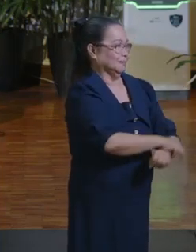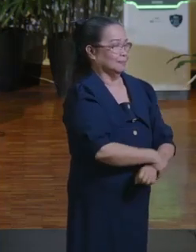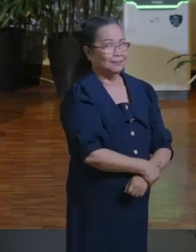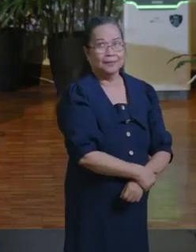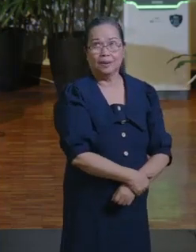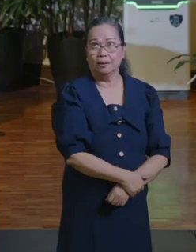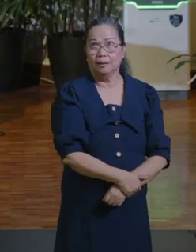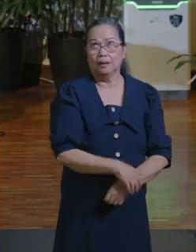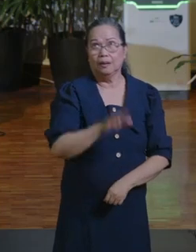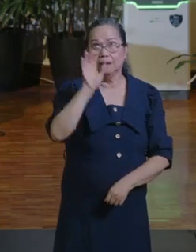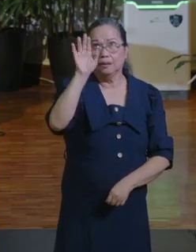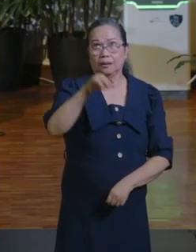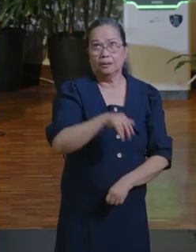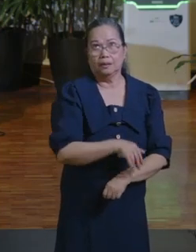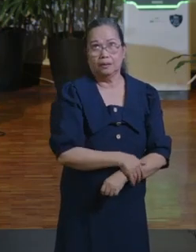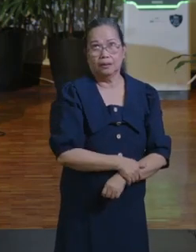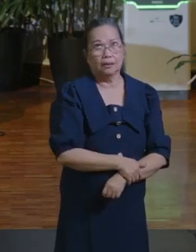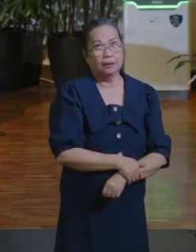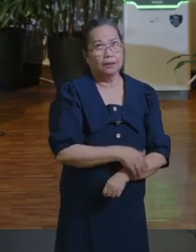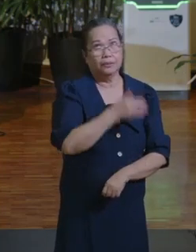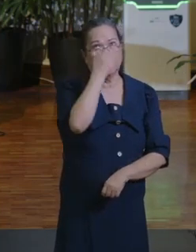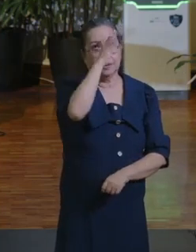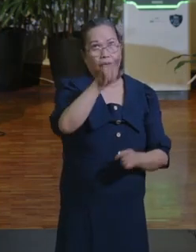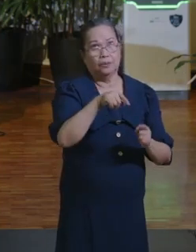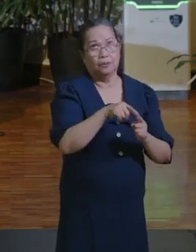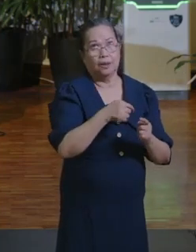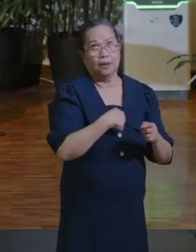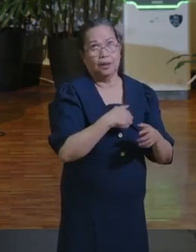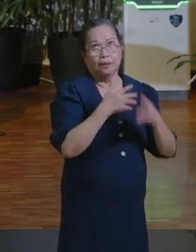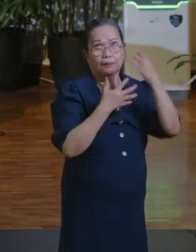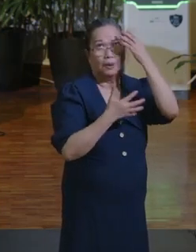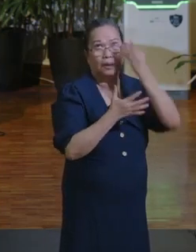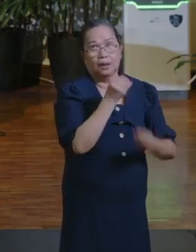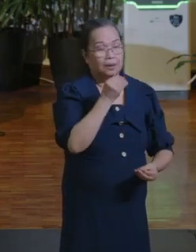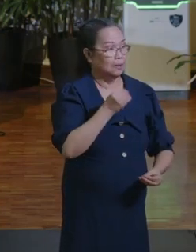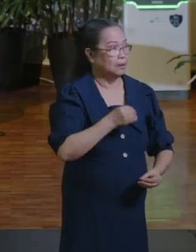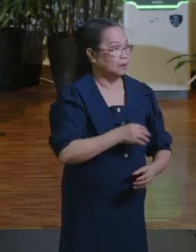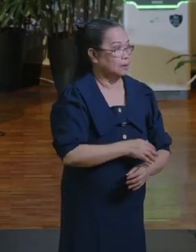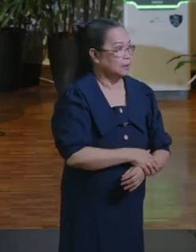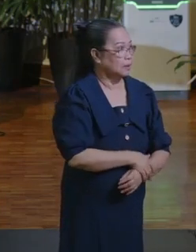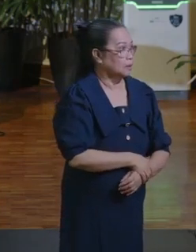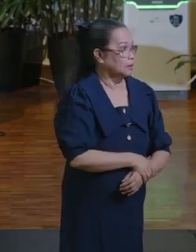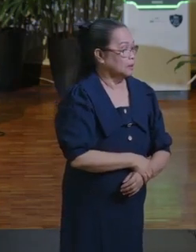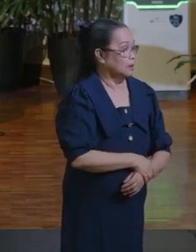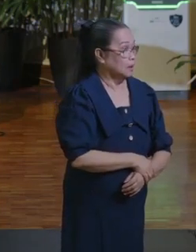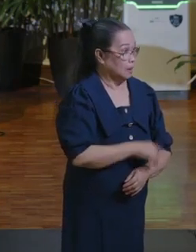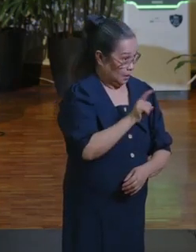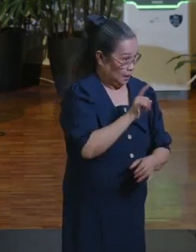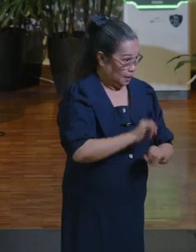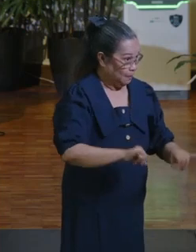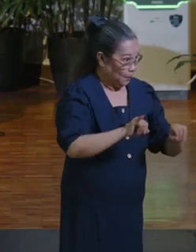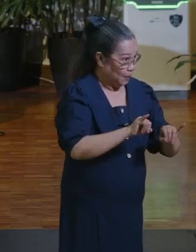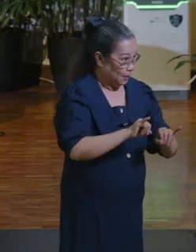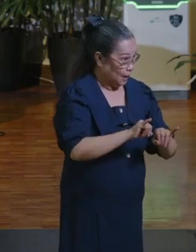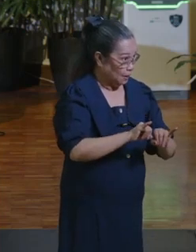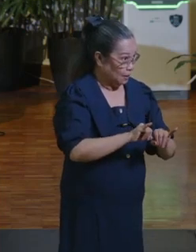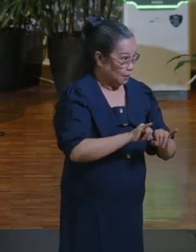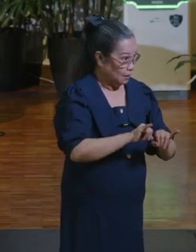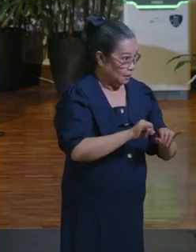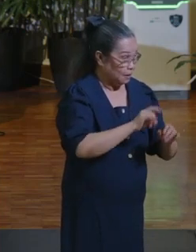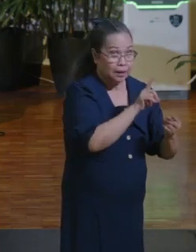Pastor, hindi ko alam exactly kung kailan yun eh. Importante ba na alam nyo? Ang importante lang